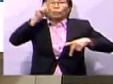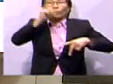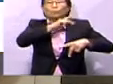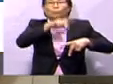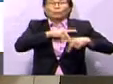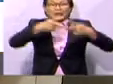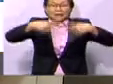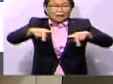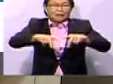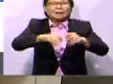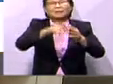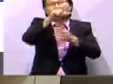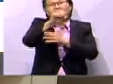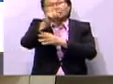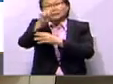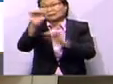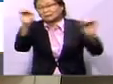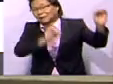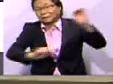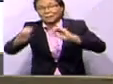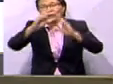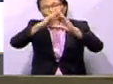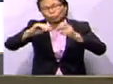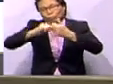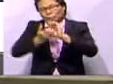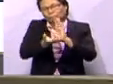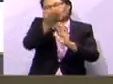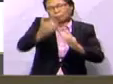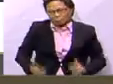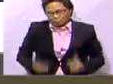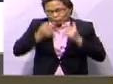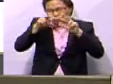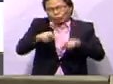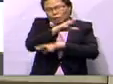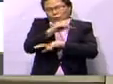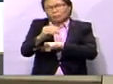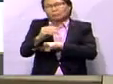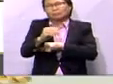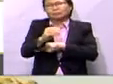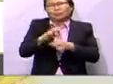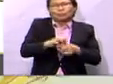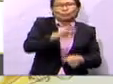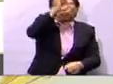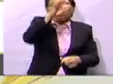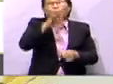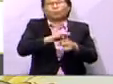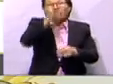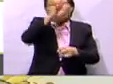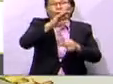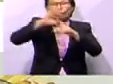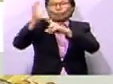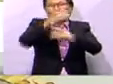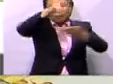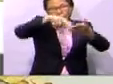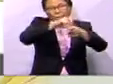GST bagi bahan bacaan langkah tepat dalam menangani beban kenaikan kos sara hidup rakyat serta menyemarakkan lagi budaya membaca dalam kalangan